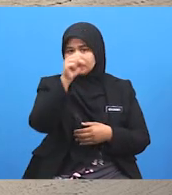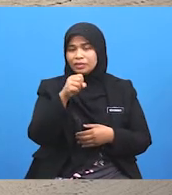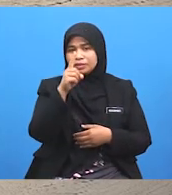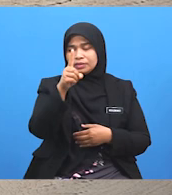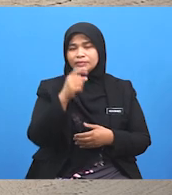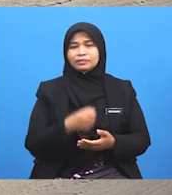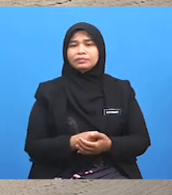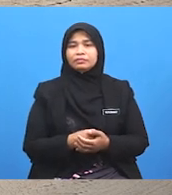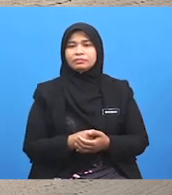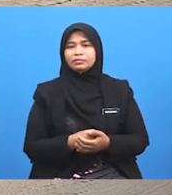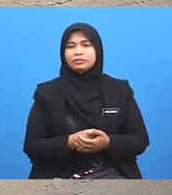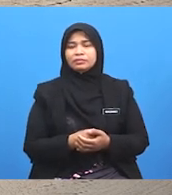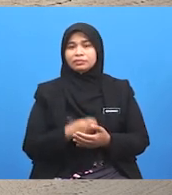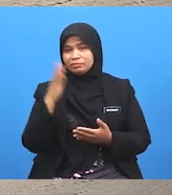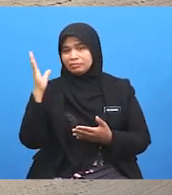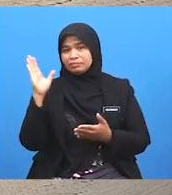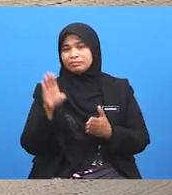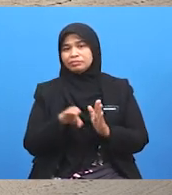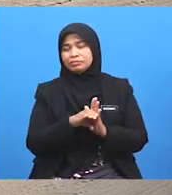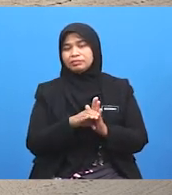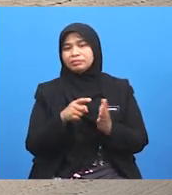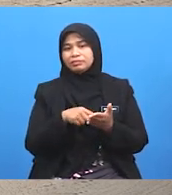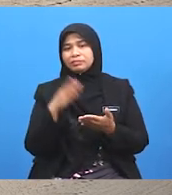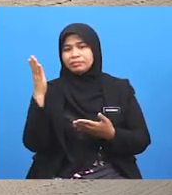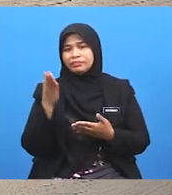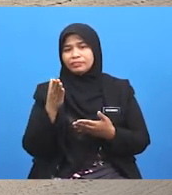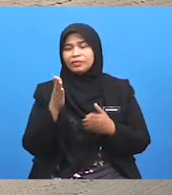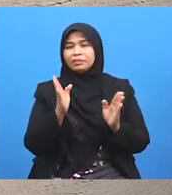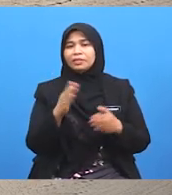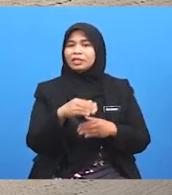Soalan 1. Bilik tidur yang kotor.